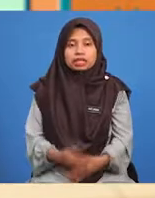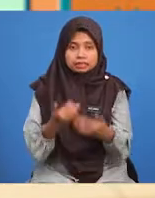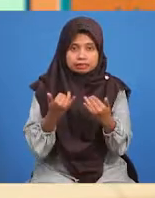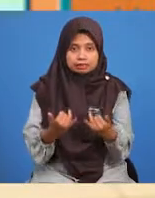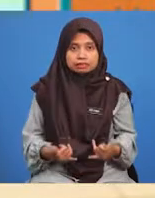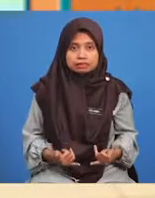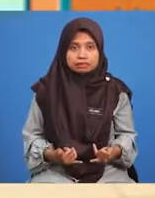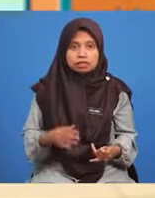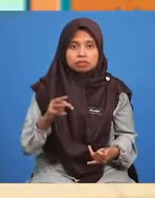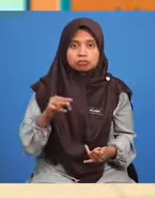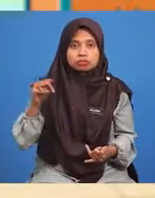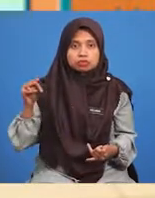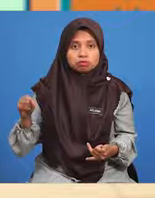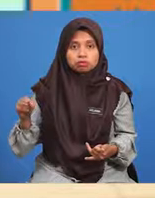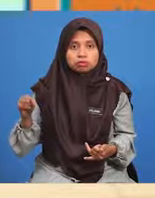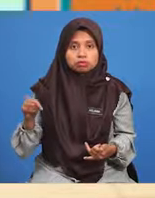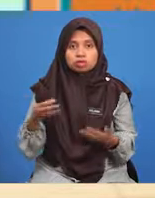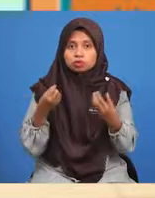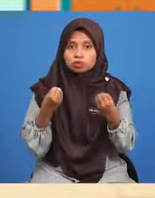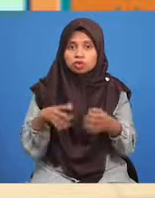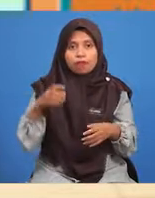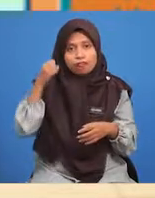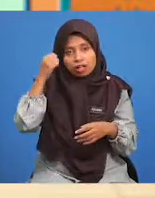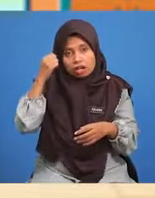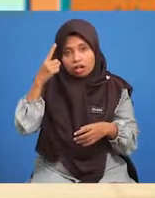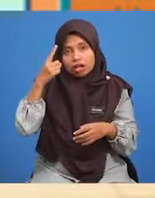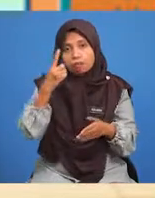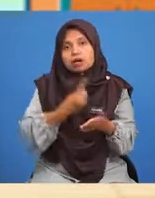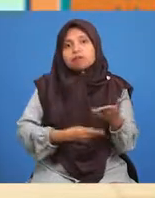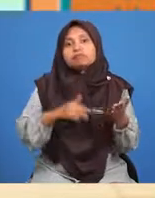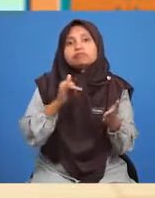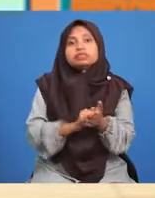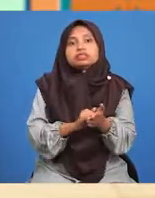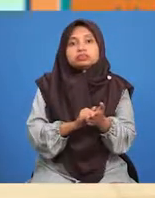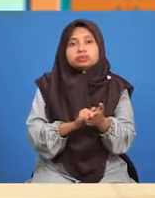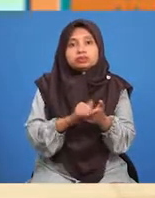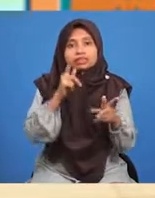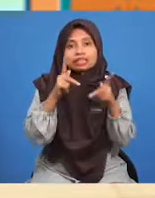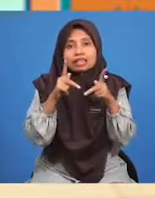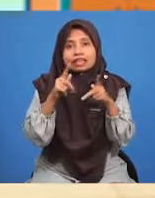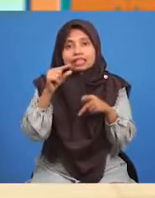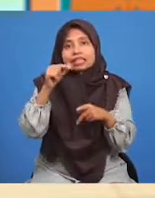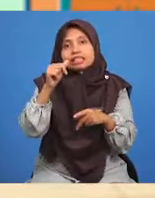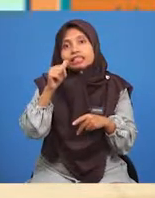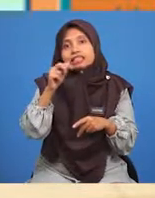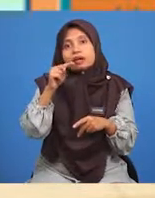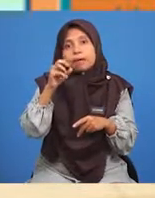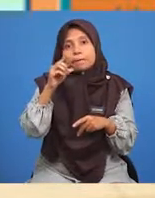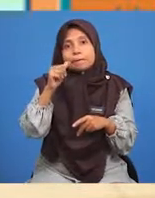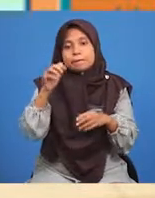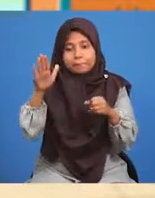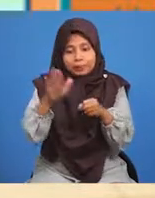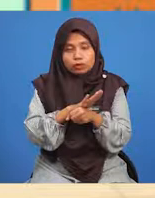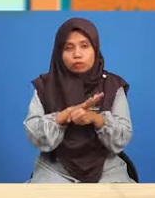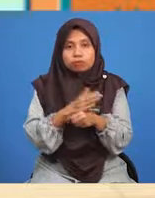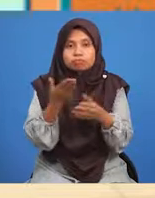Sekarang, murid-murid sudah memahami apa itu kata ganda penuh. Mari